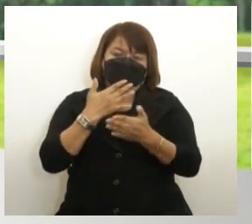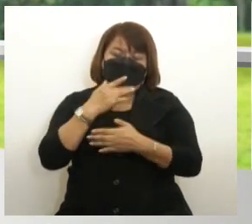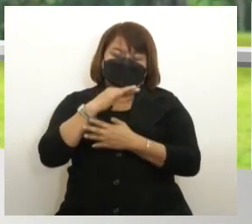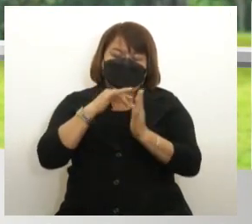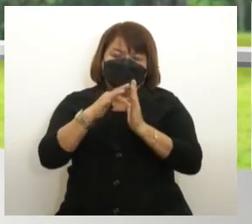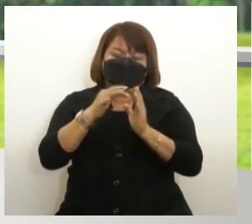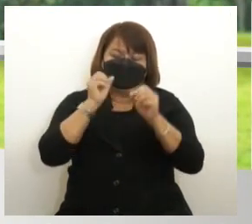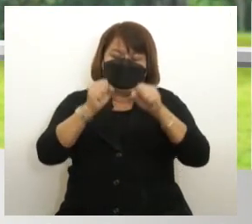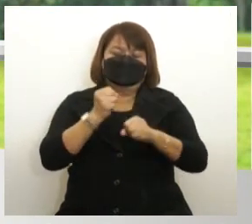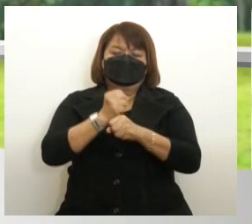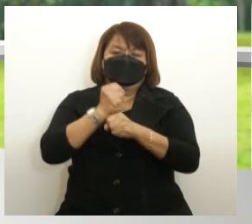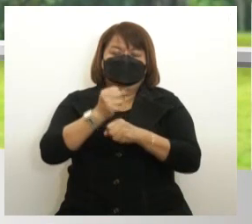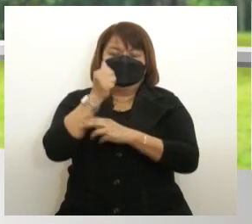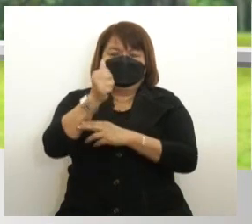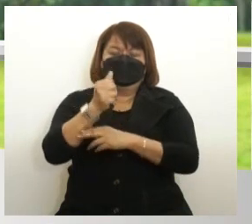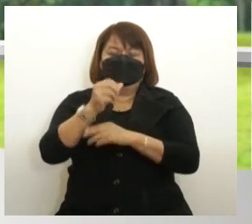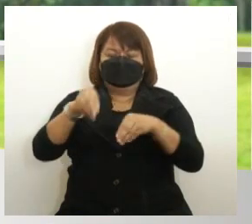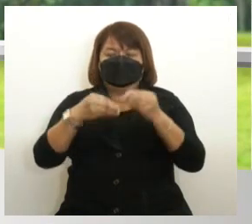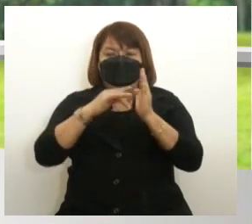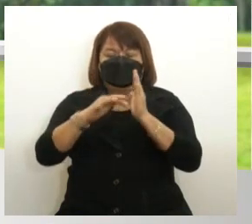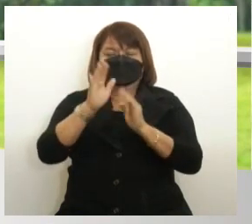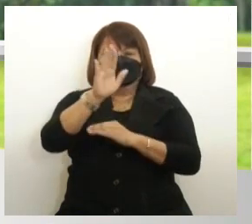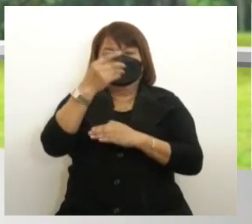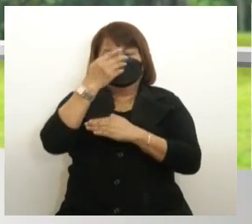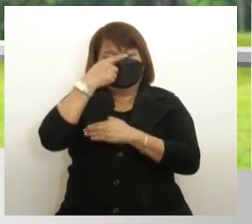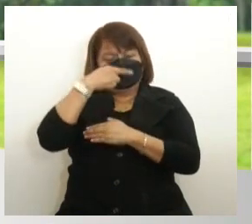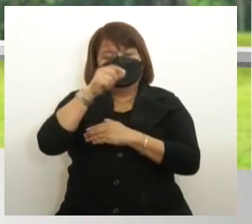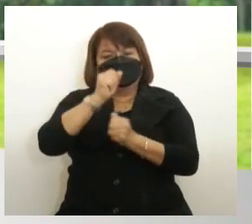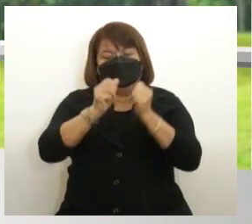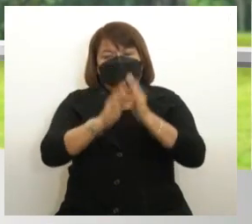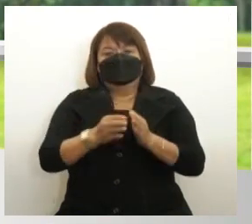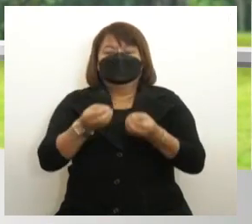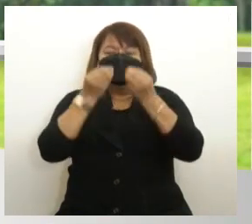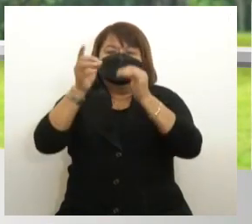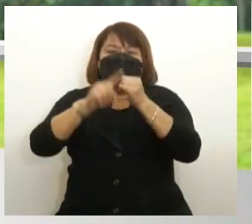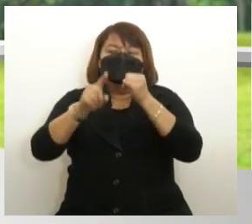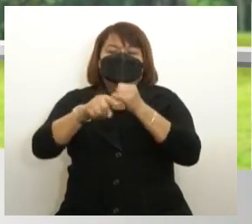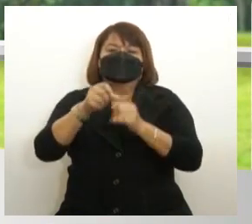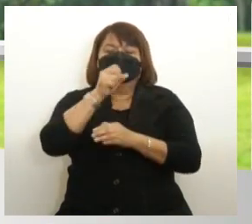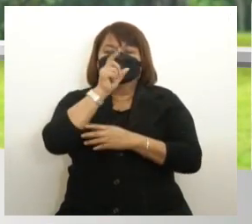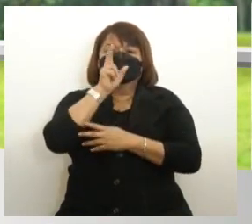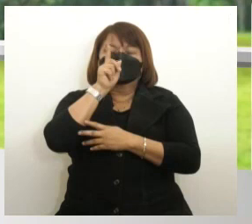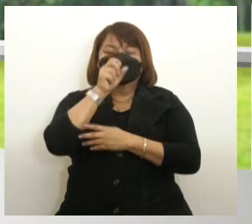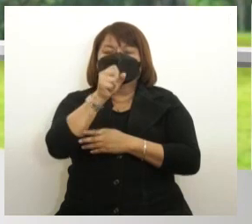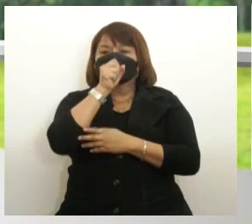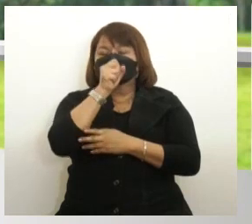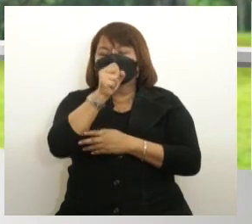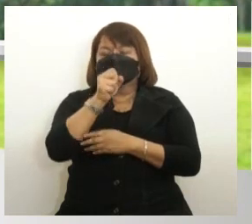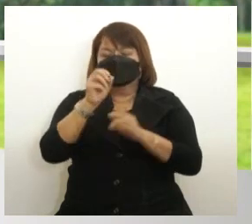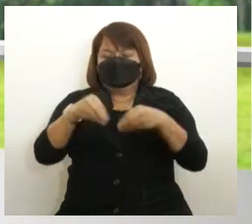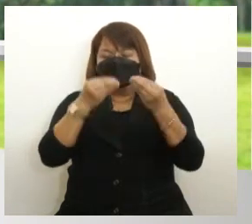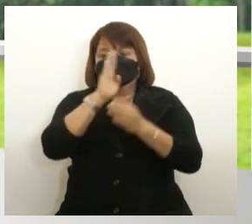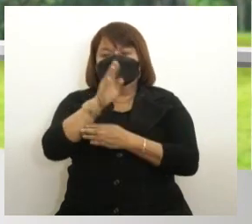ปได้เพื่อคุณภาพการศึกษาของเด็กไทยทุกคนค่ะเรามาส่งท้ายกันนะคะกับข่าวประชาสัมพันธ์ที่จะมานำเรียนแจ้งให้กับทุกท่านได้รับทราบ